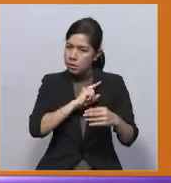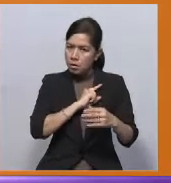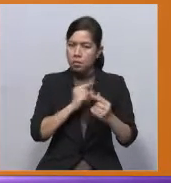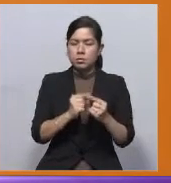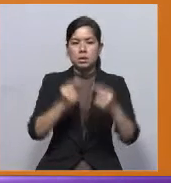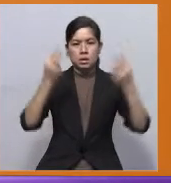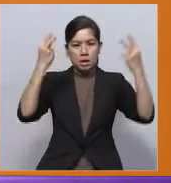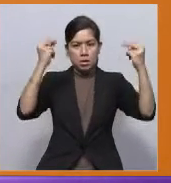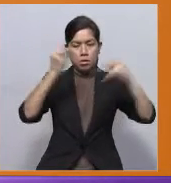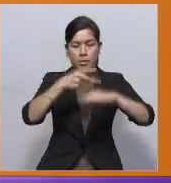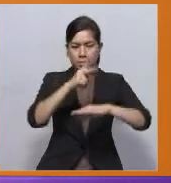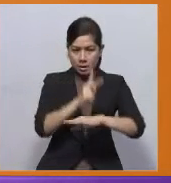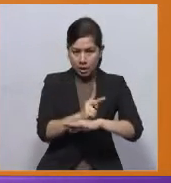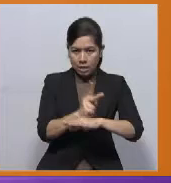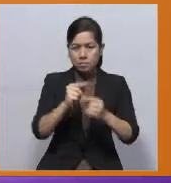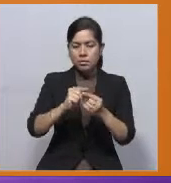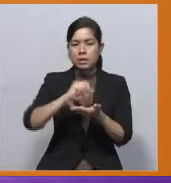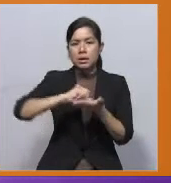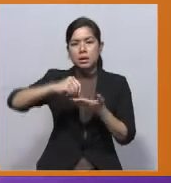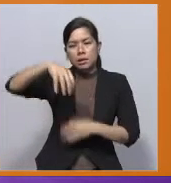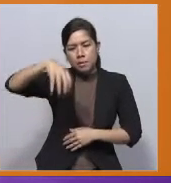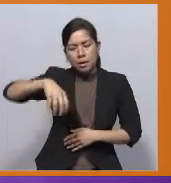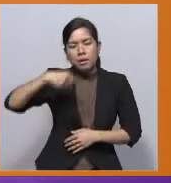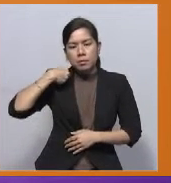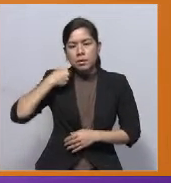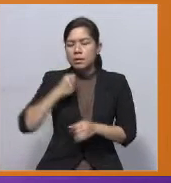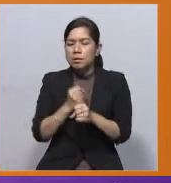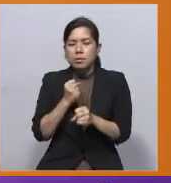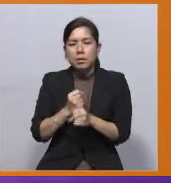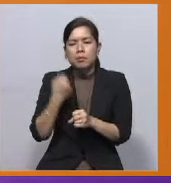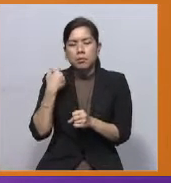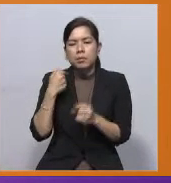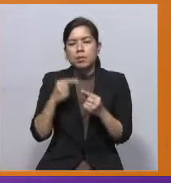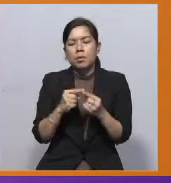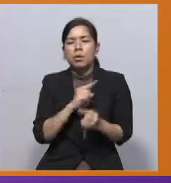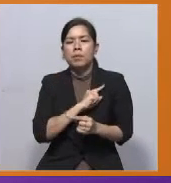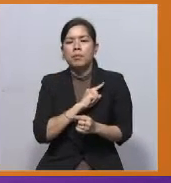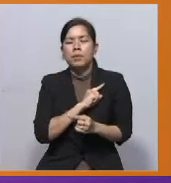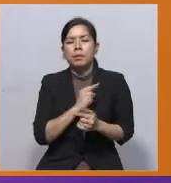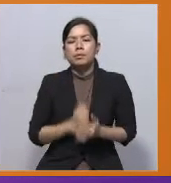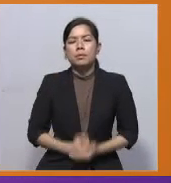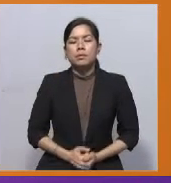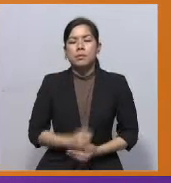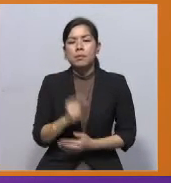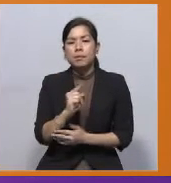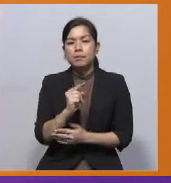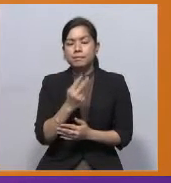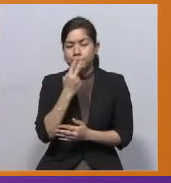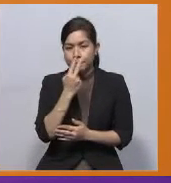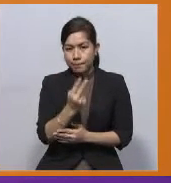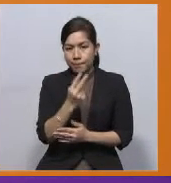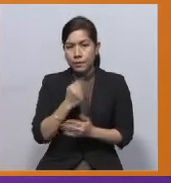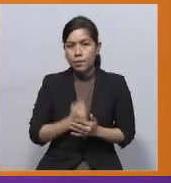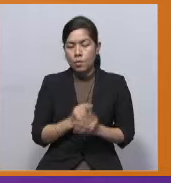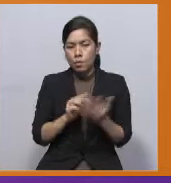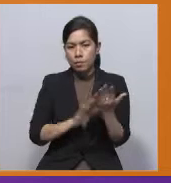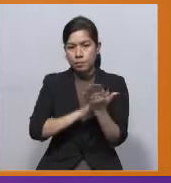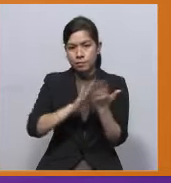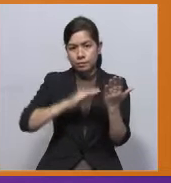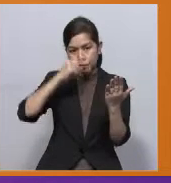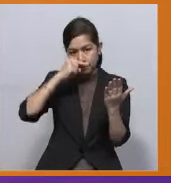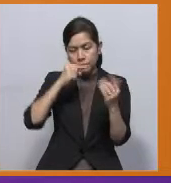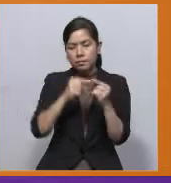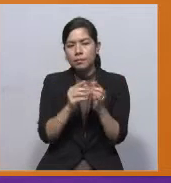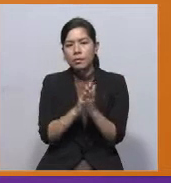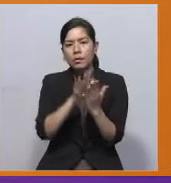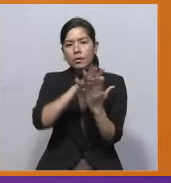ำนักงานขึ้นมาดูแลชัดเจนนะครับอันนั้นเป็นการสร้างความต่อเนื่องเพื่อแสดงให้เห็นว่าประเทศไทยแล้วก็นโย